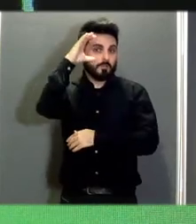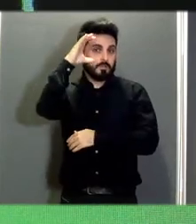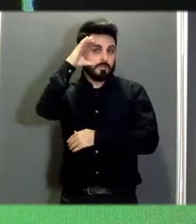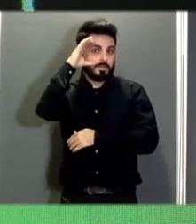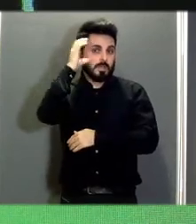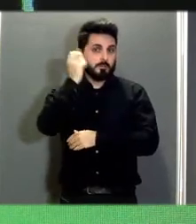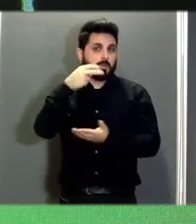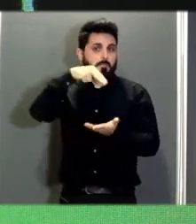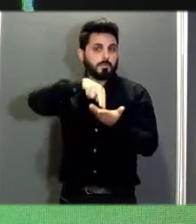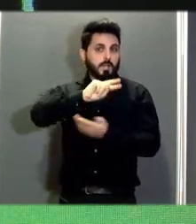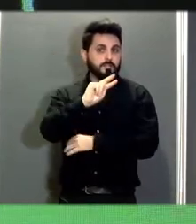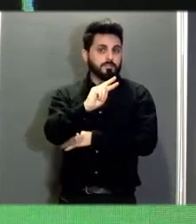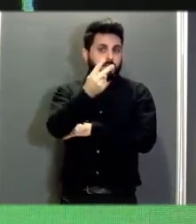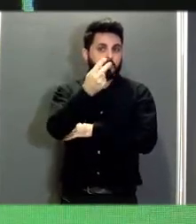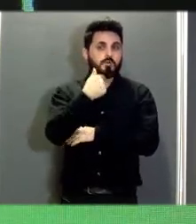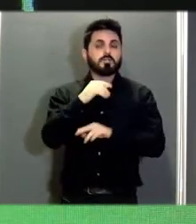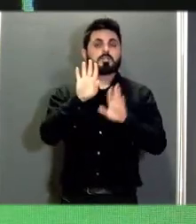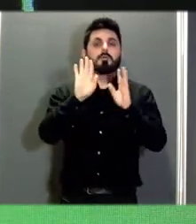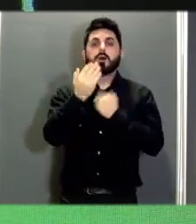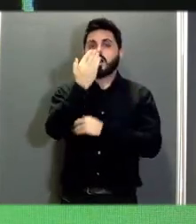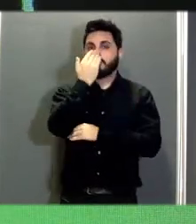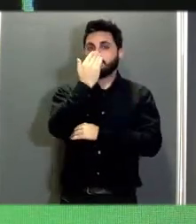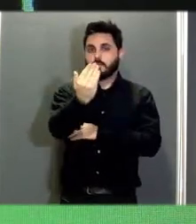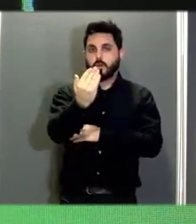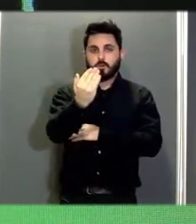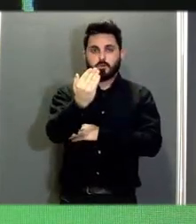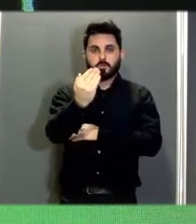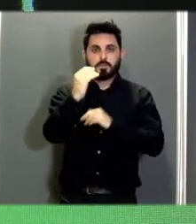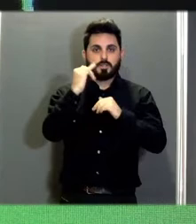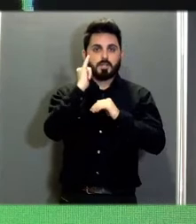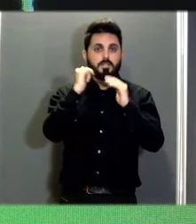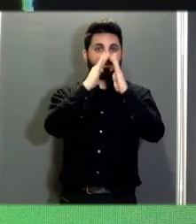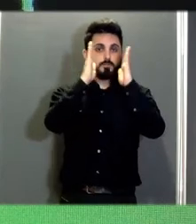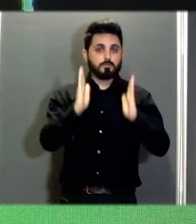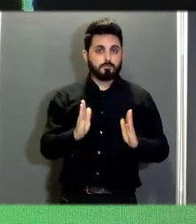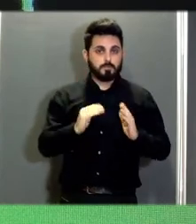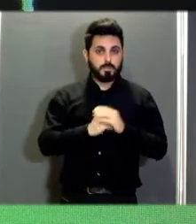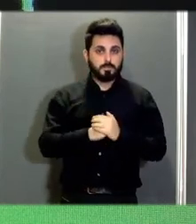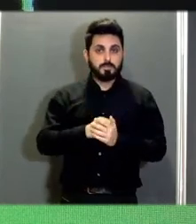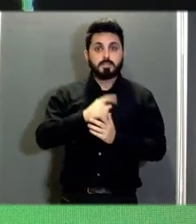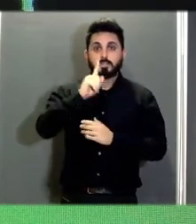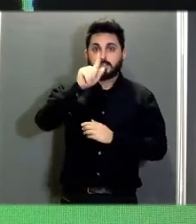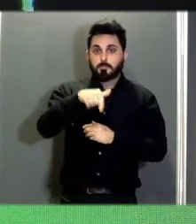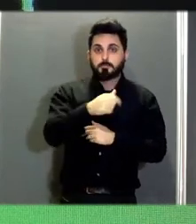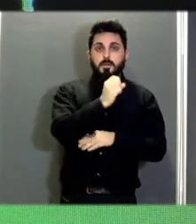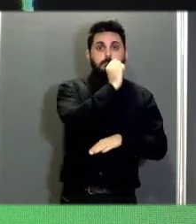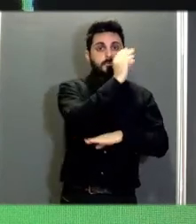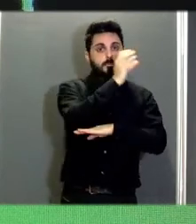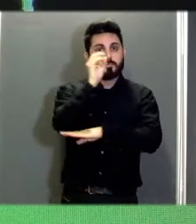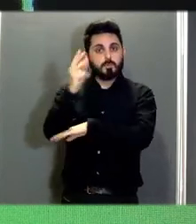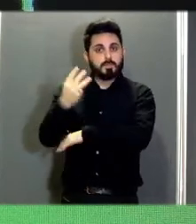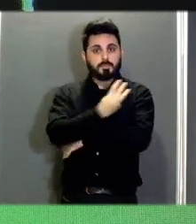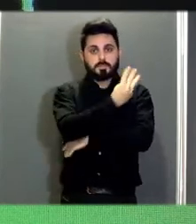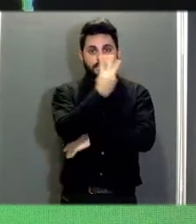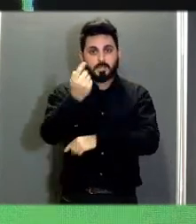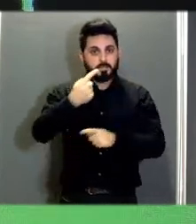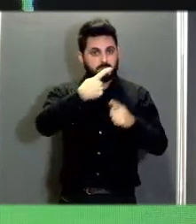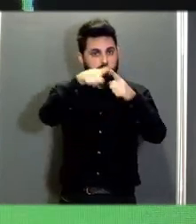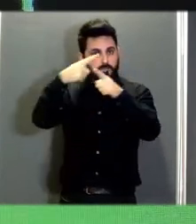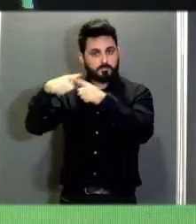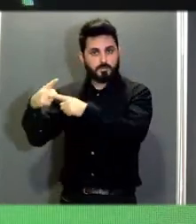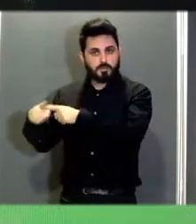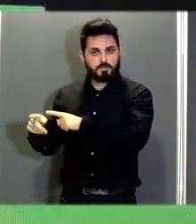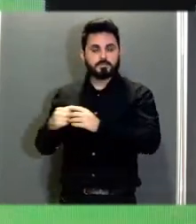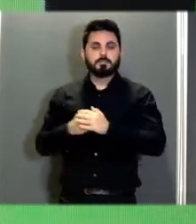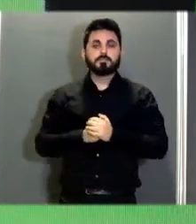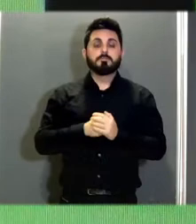al Front Institucional, que es va abordar també des de tres ponències diferents. La